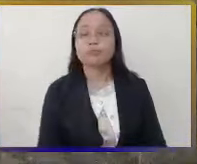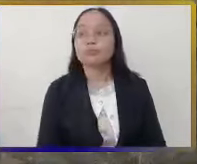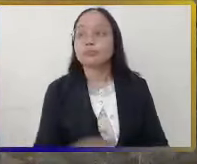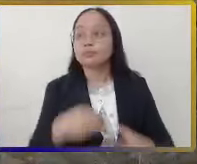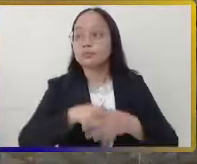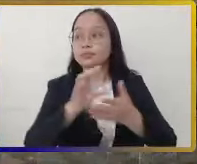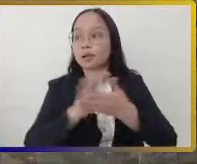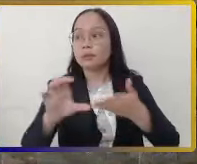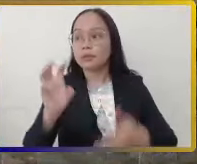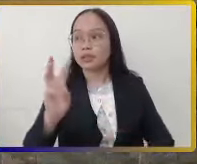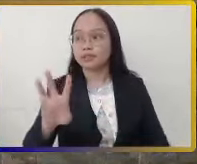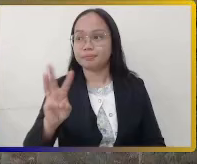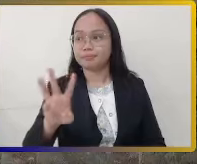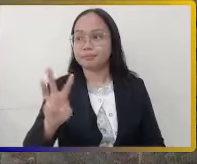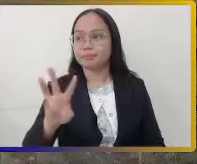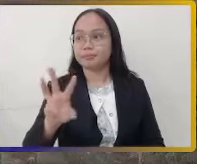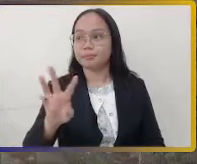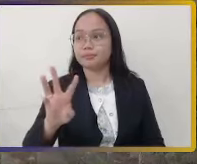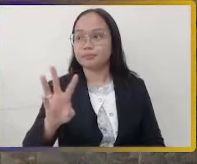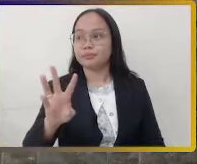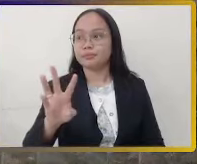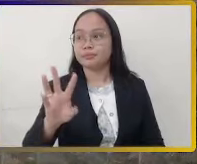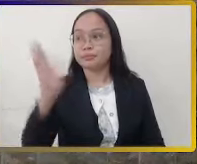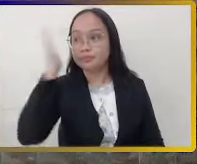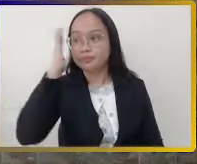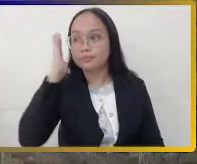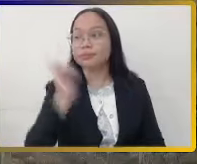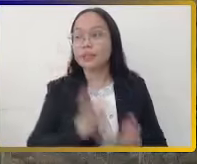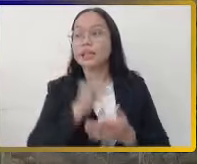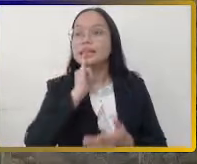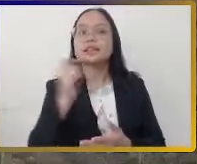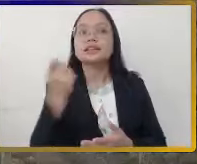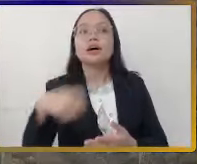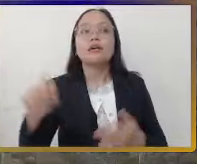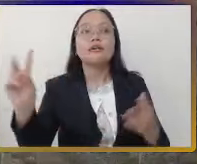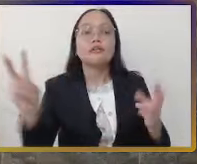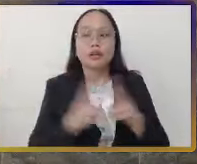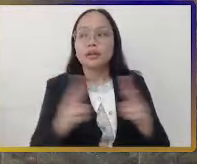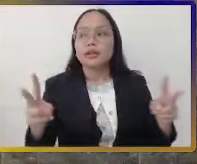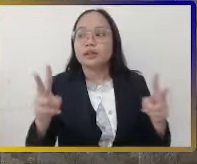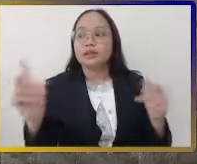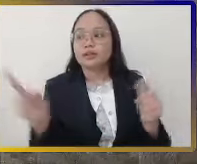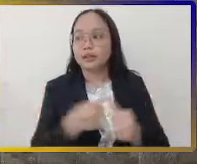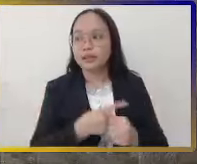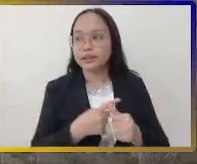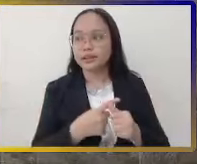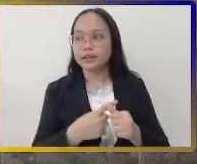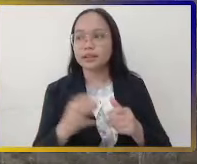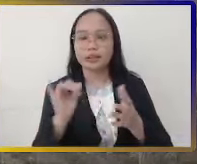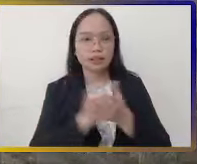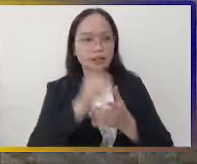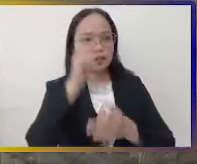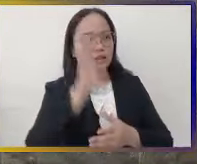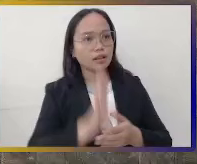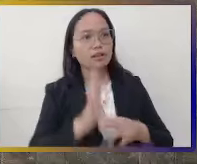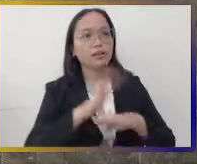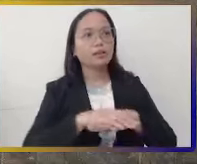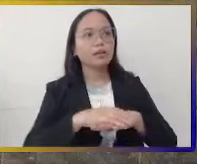Chapter 16, yan po yung kauna-unahan na tinawag,